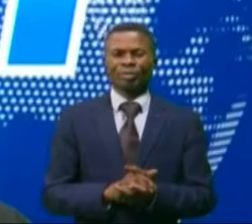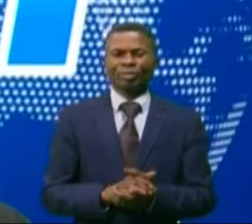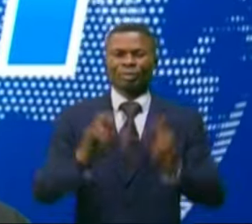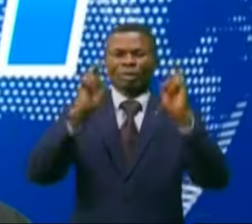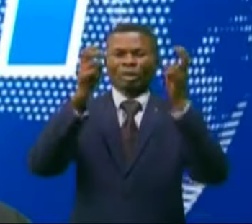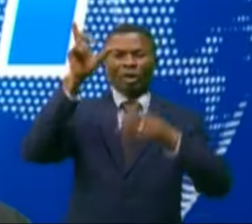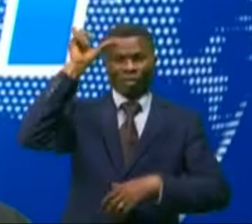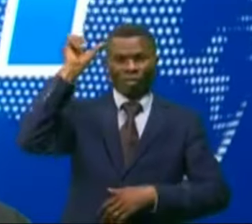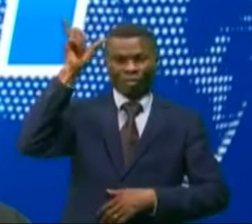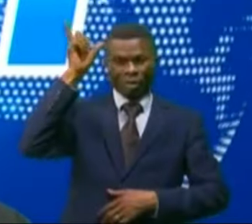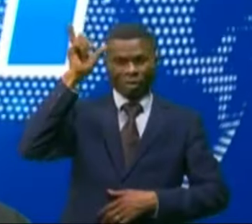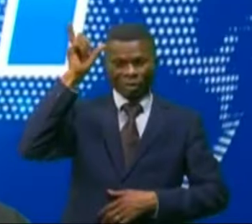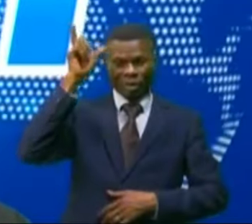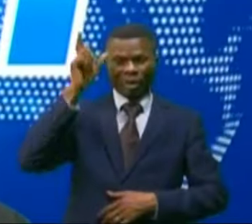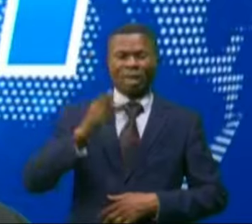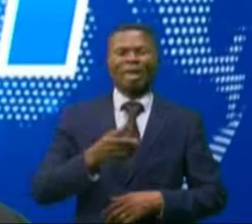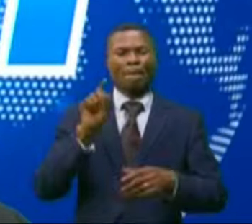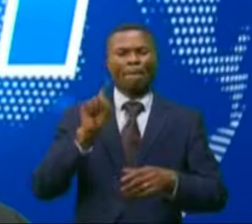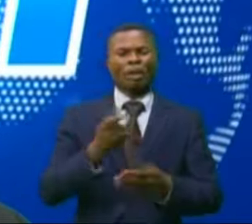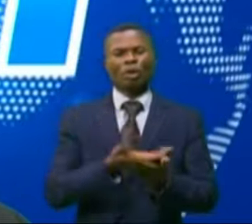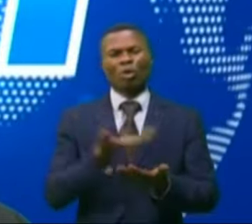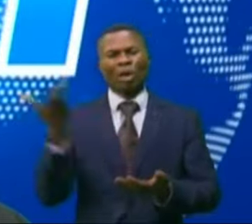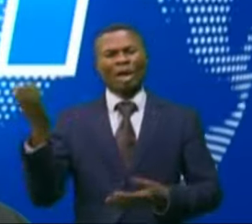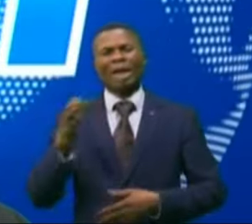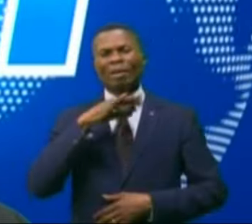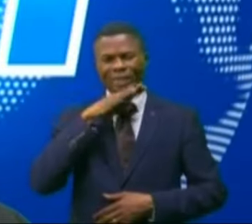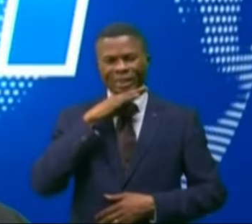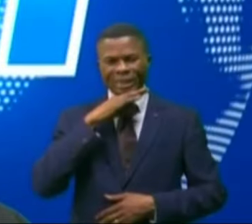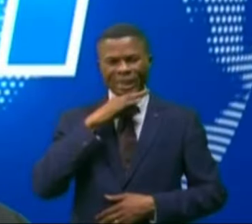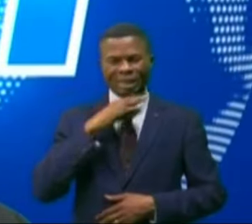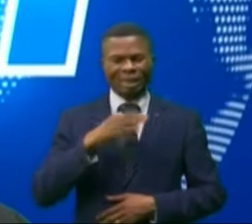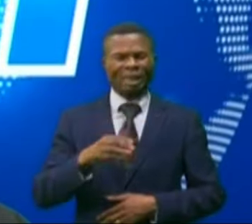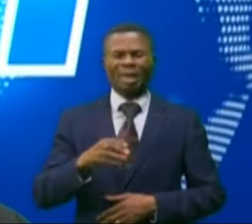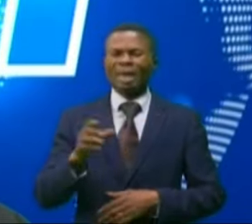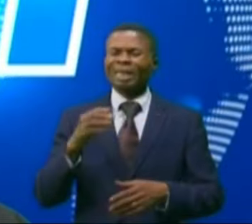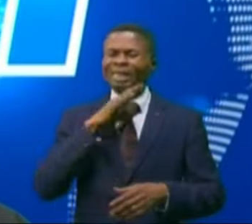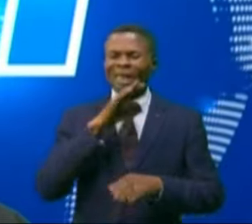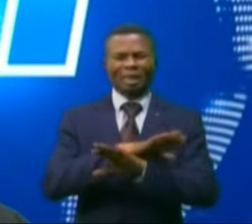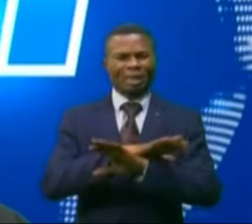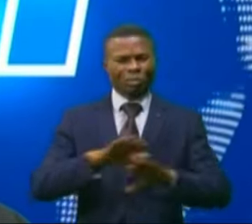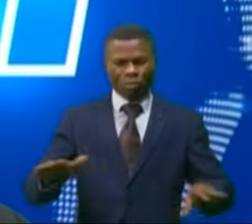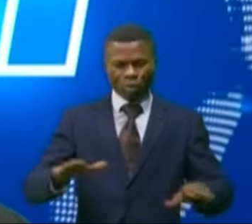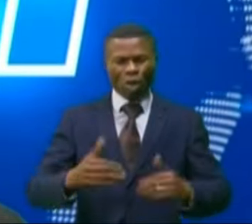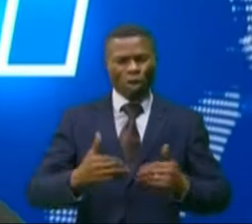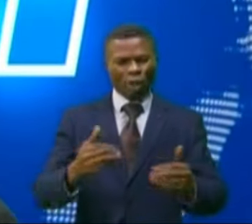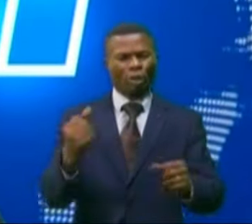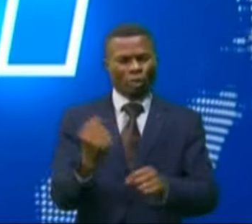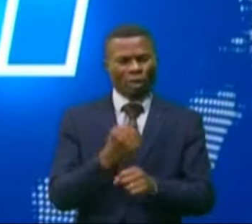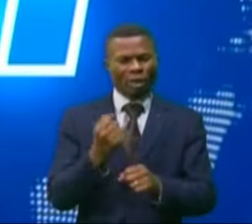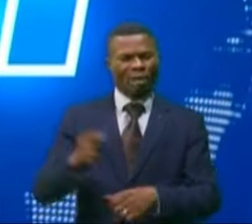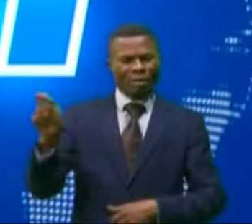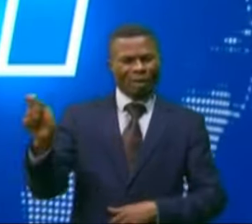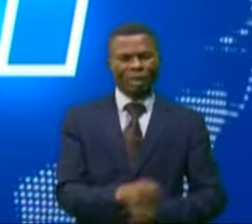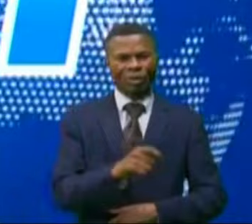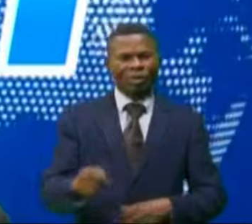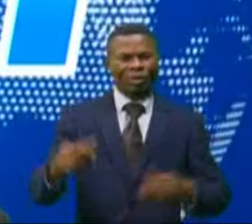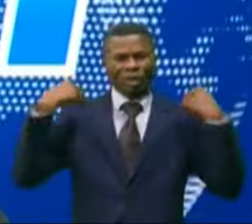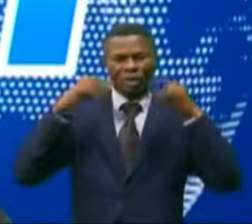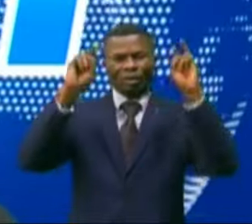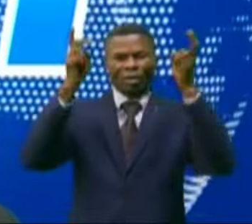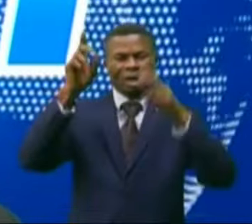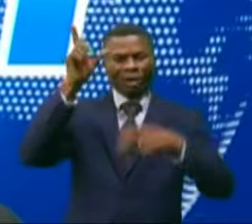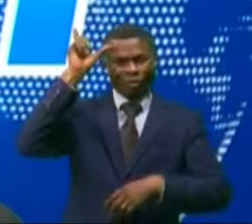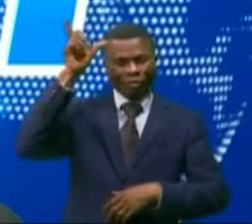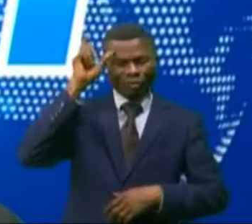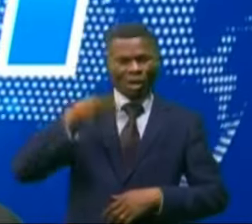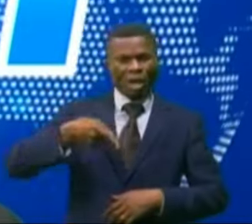Lubumbashi, hors de l'insalubrité, l'opération d'assainissement de la ville cuprifère se poursuit sans relâche. La maire de Lubumbashi, province